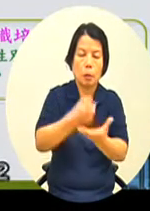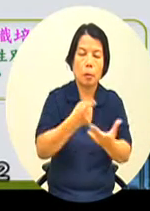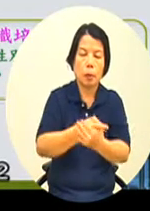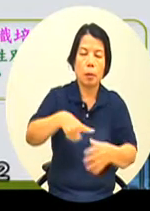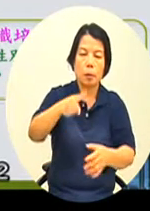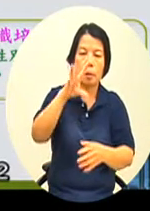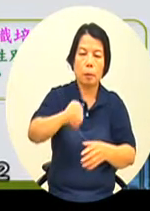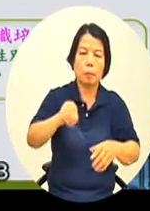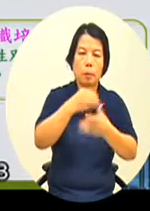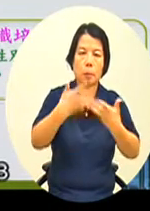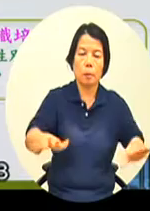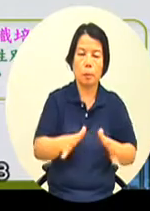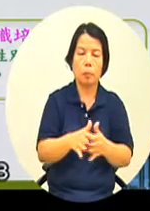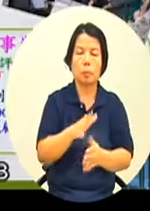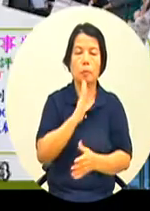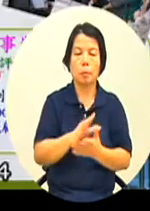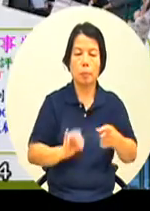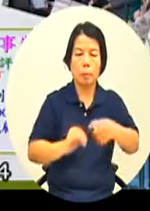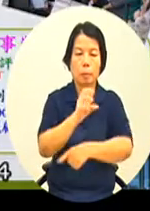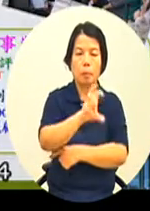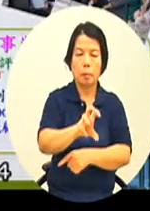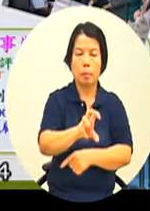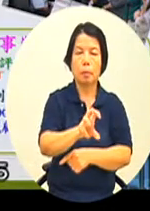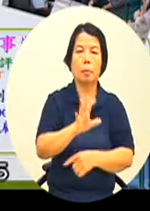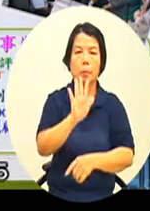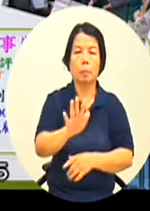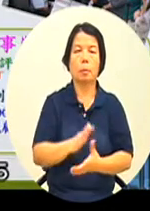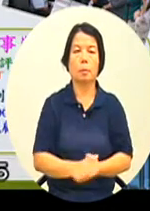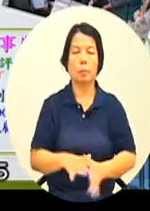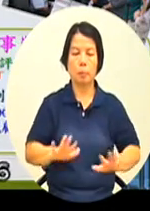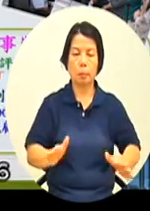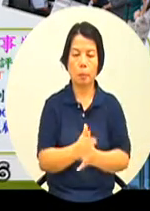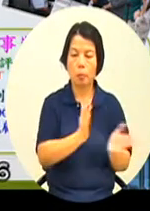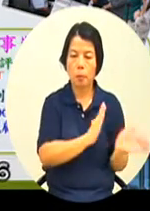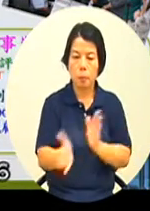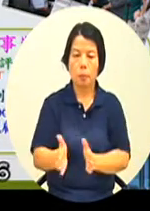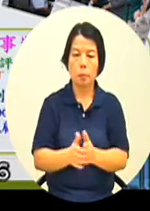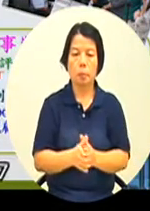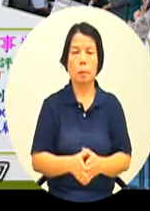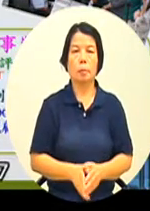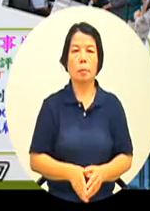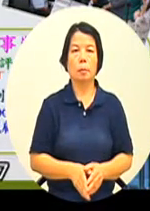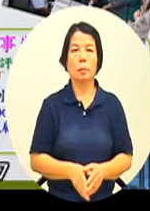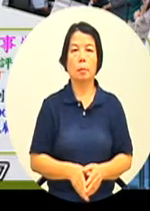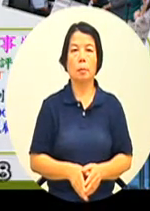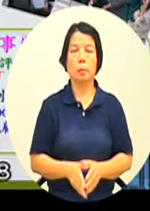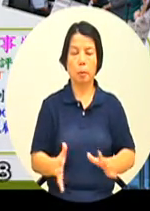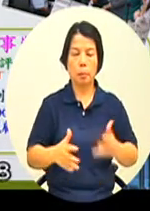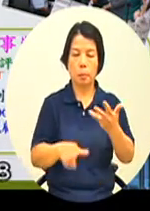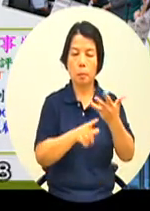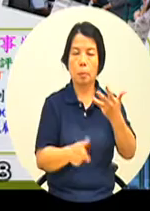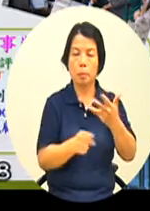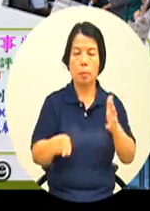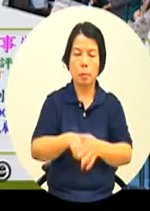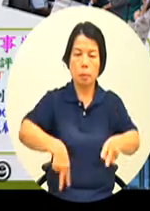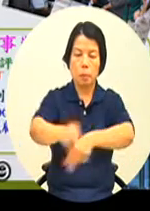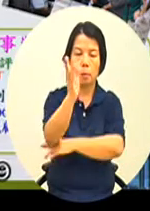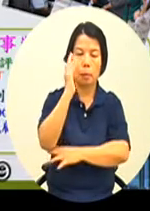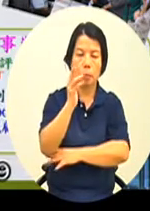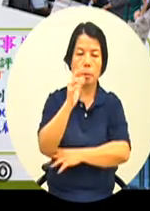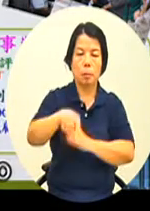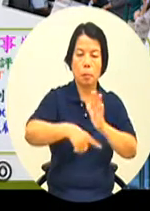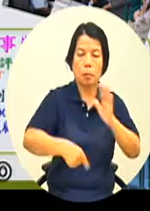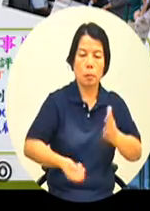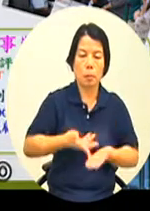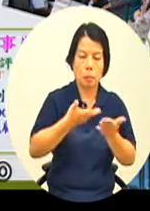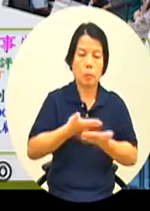达80%。另外，在积极准备金星奖部分，我们在八月份受行政院性平处